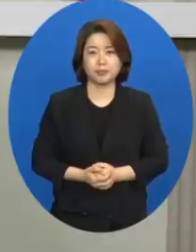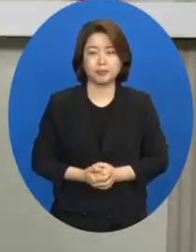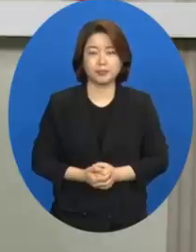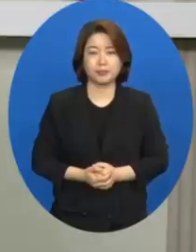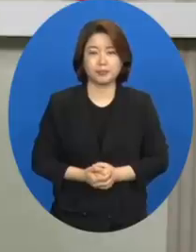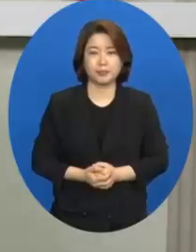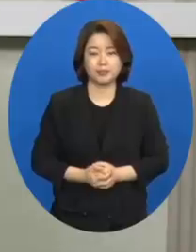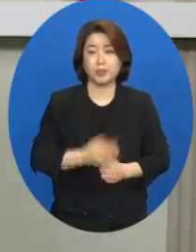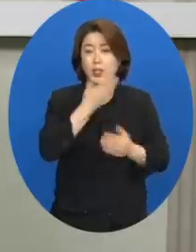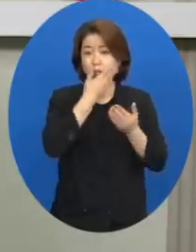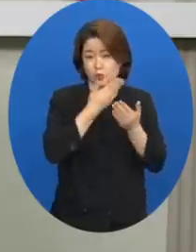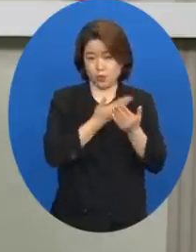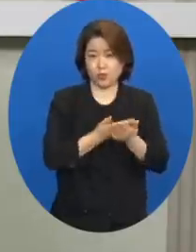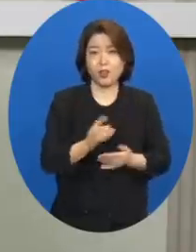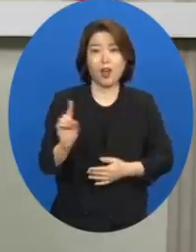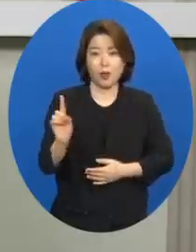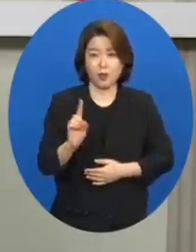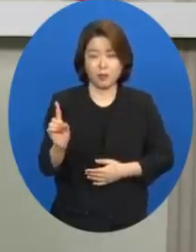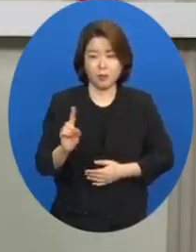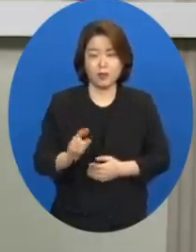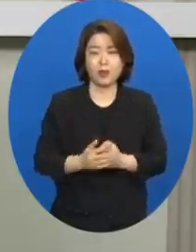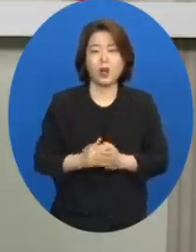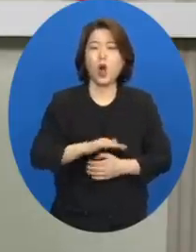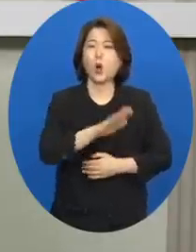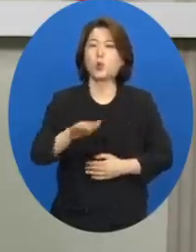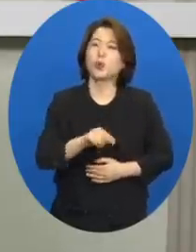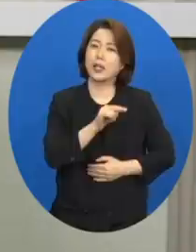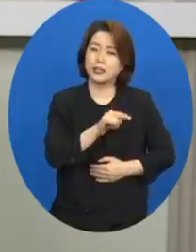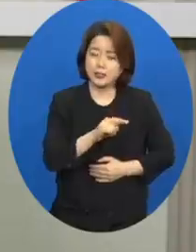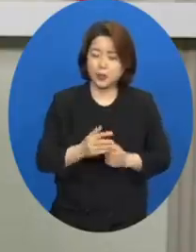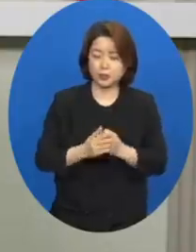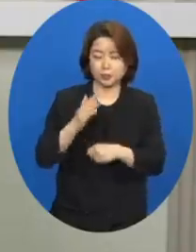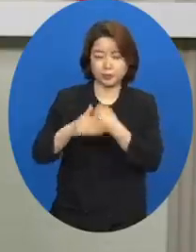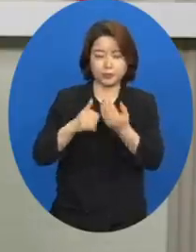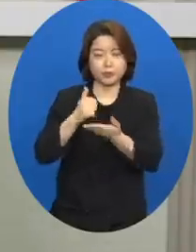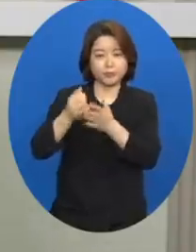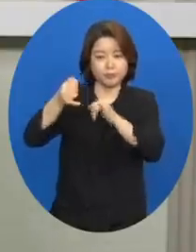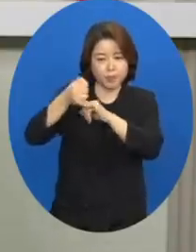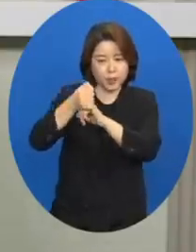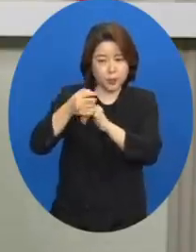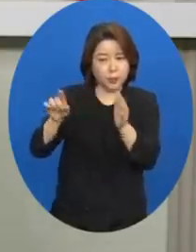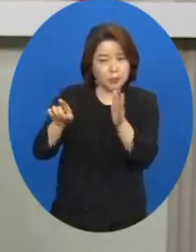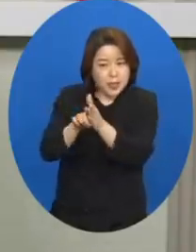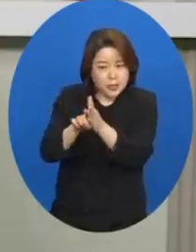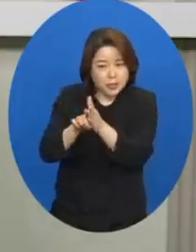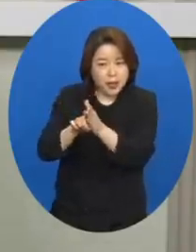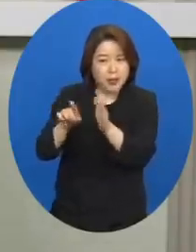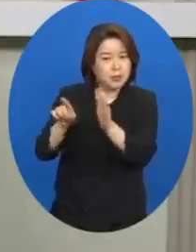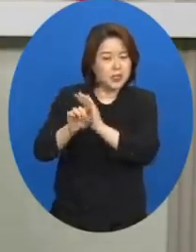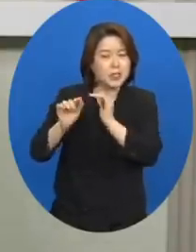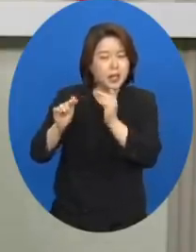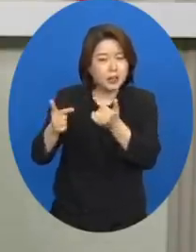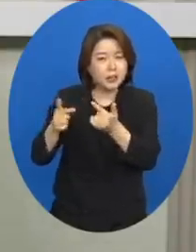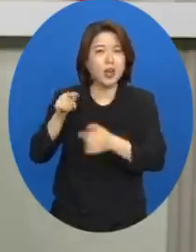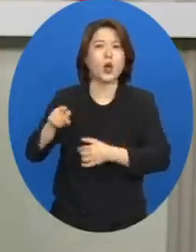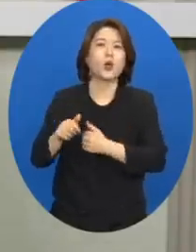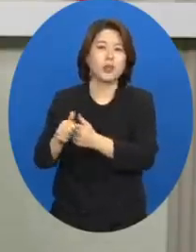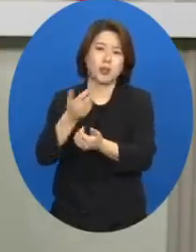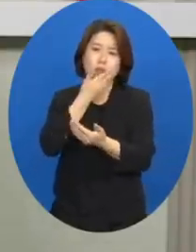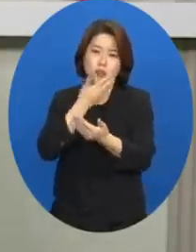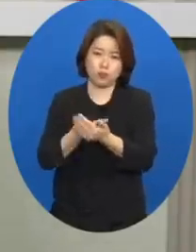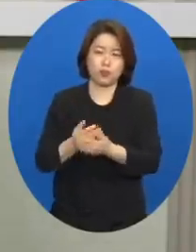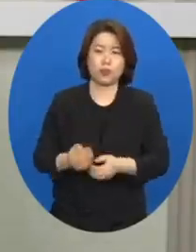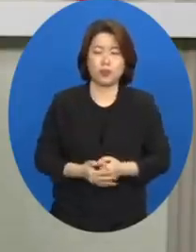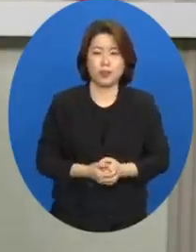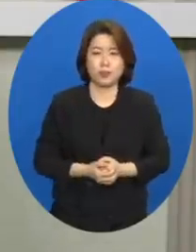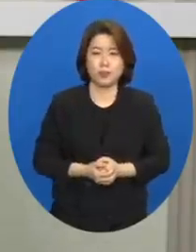중요한 것은 우리가 그것을 하나님의 약속을 믿는 것 입니다 우리가